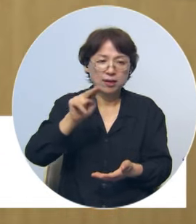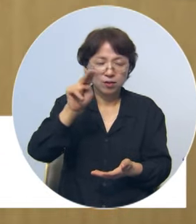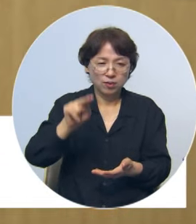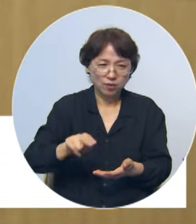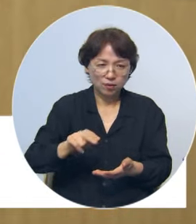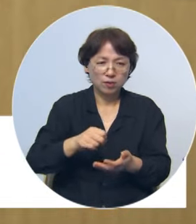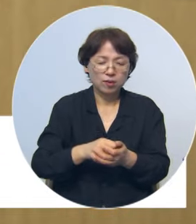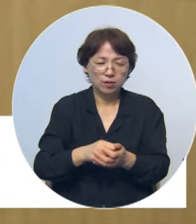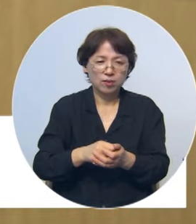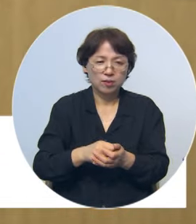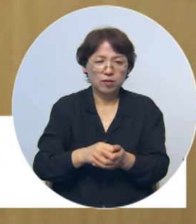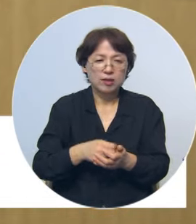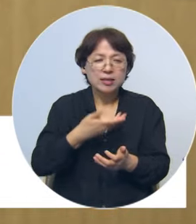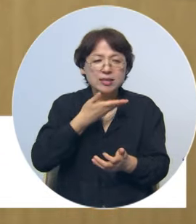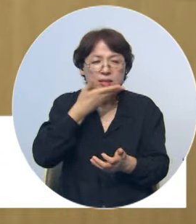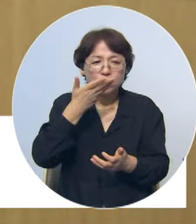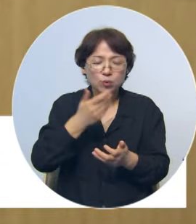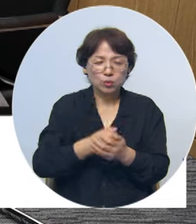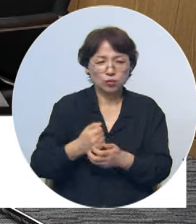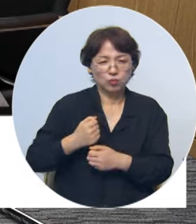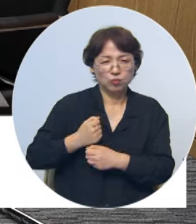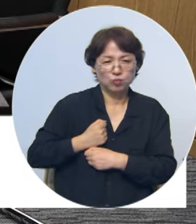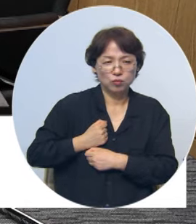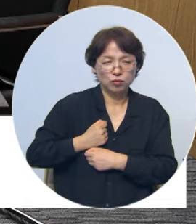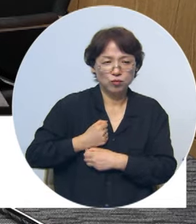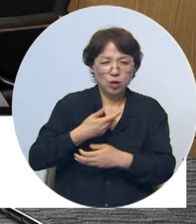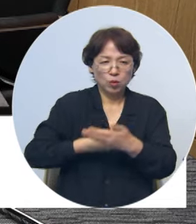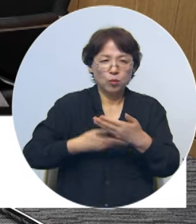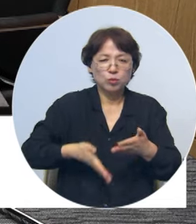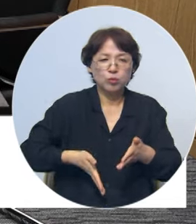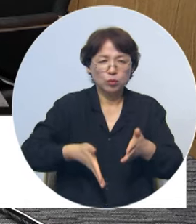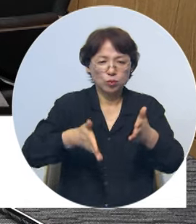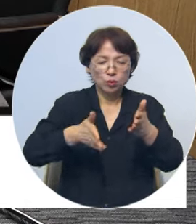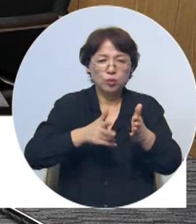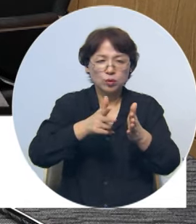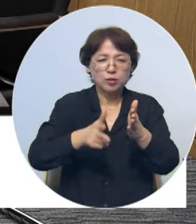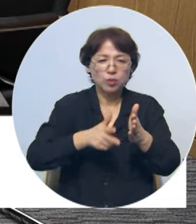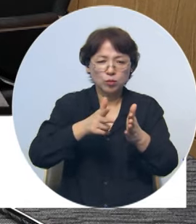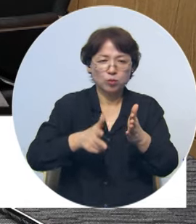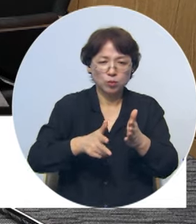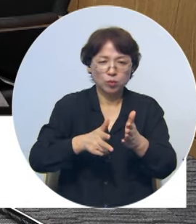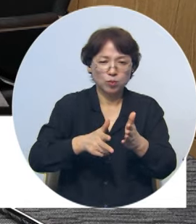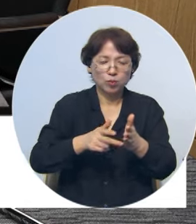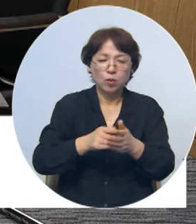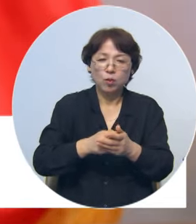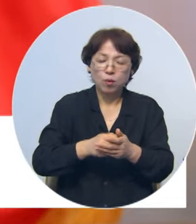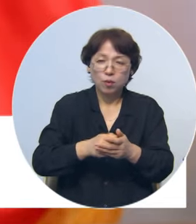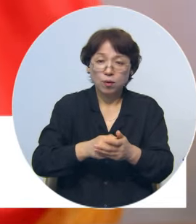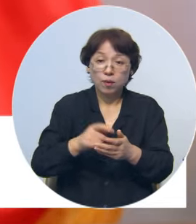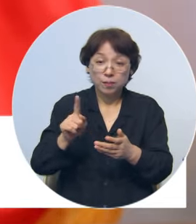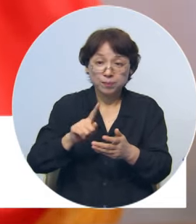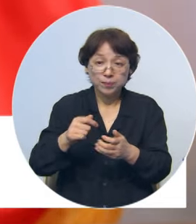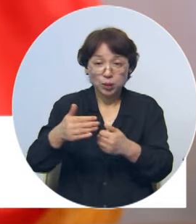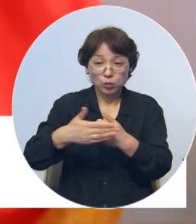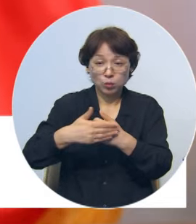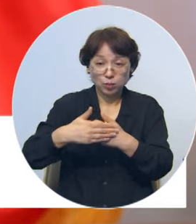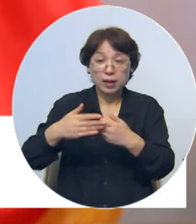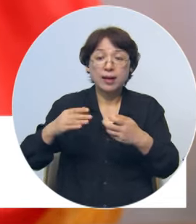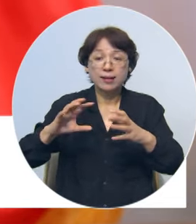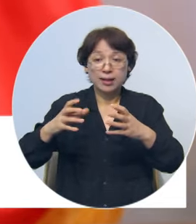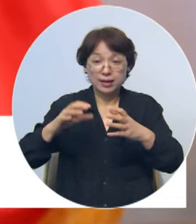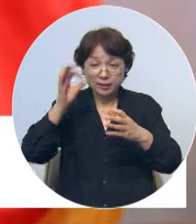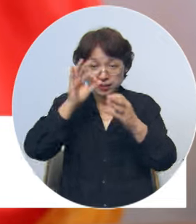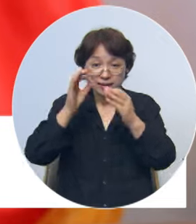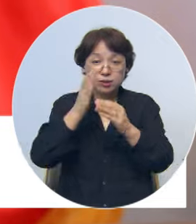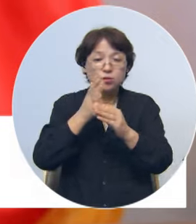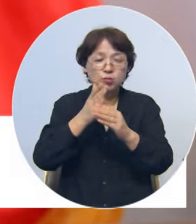and highway railway areas are those where we are seeking cooperation. Mm-hmm. It's not that we are seeking the